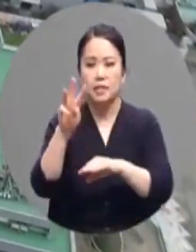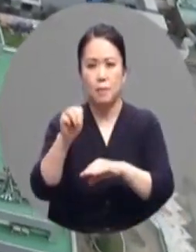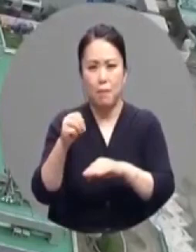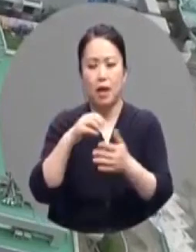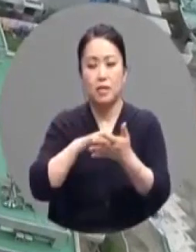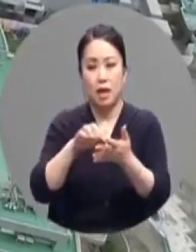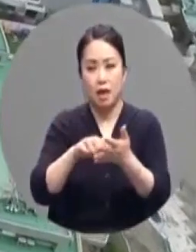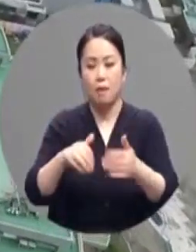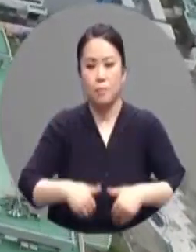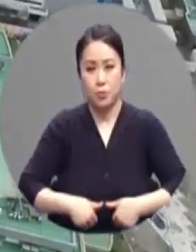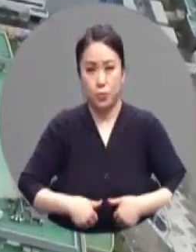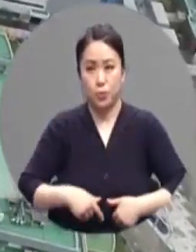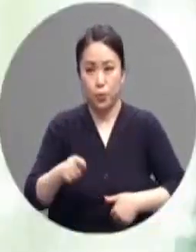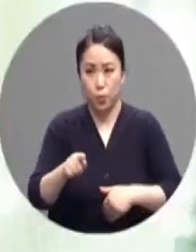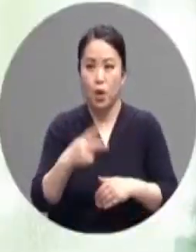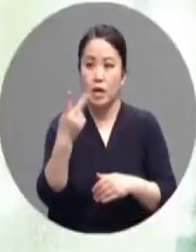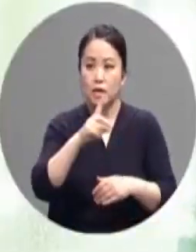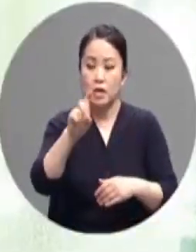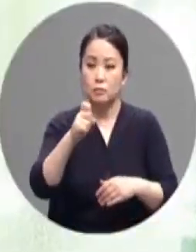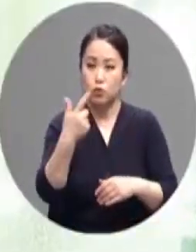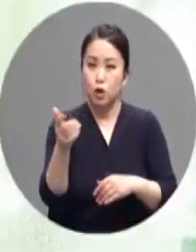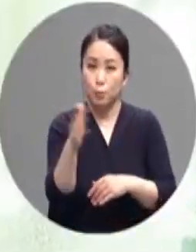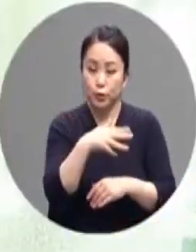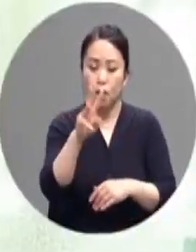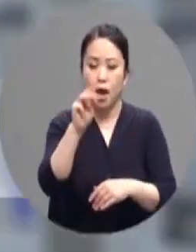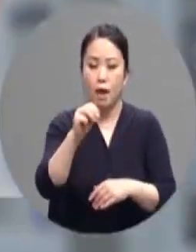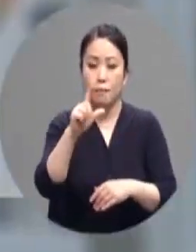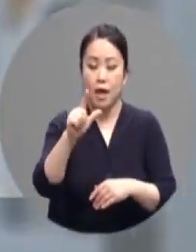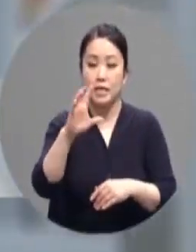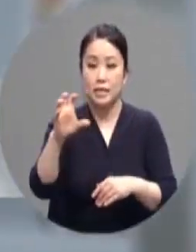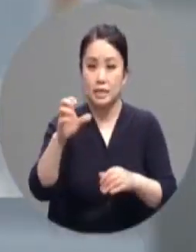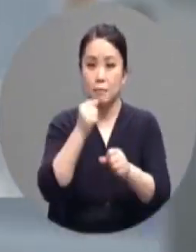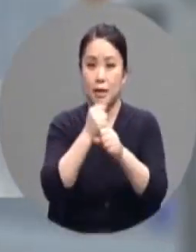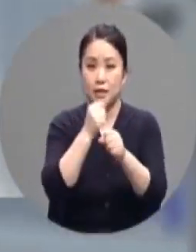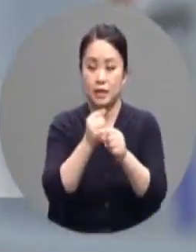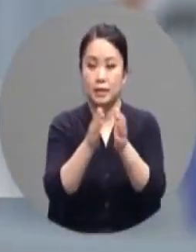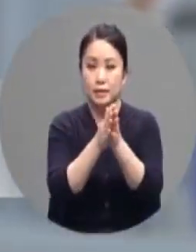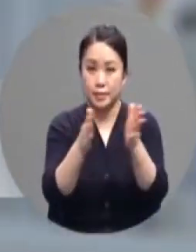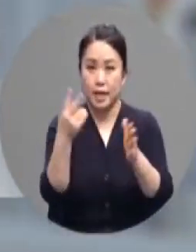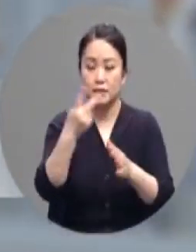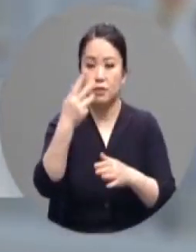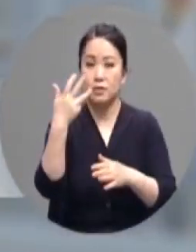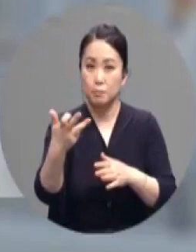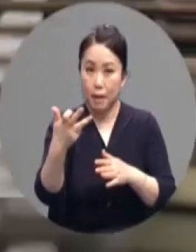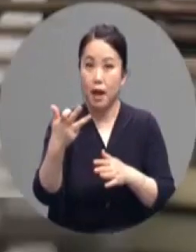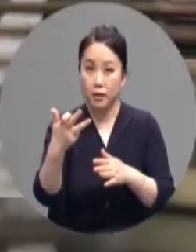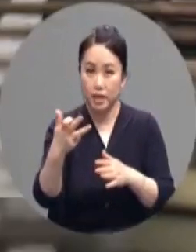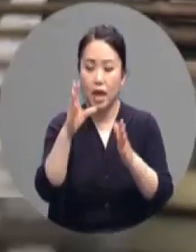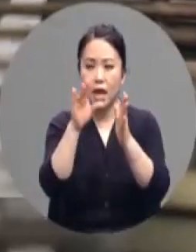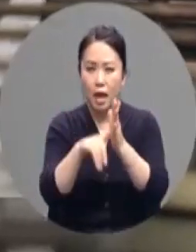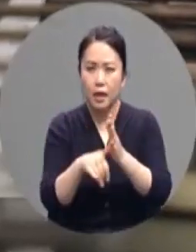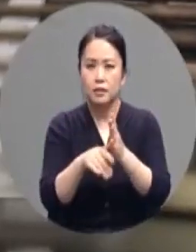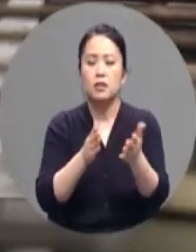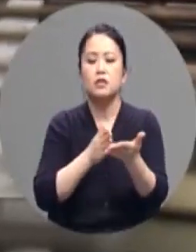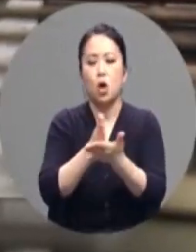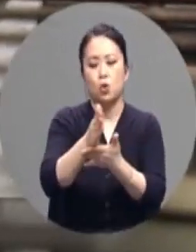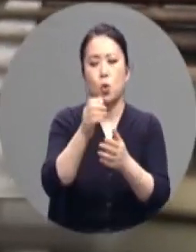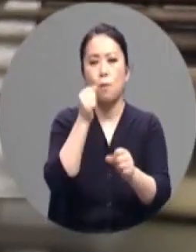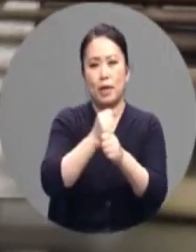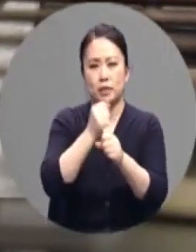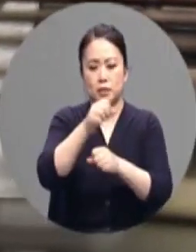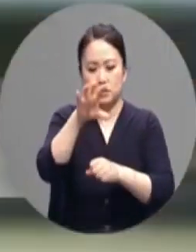지난 2016년부터 MLCC 생산을 시작해 2018년엔 부산에 전자장치 전용 생산 라인을